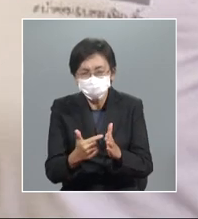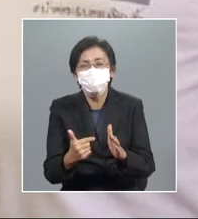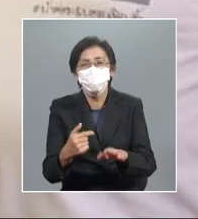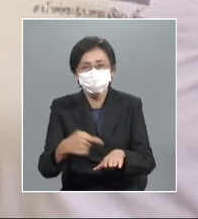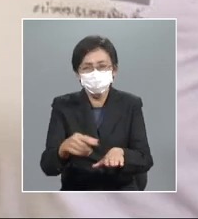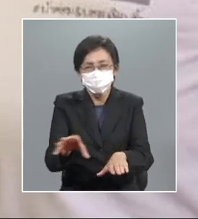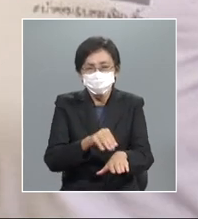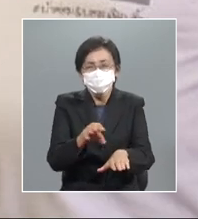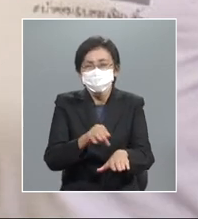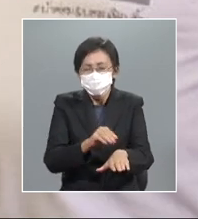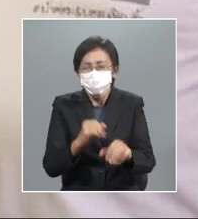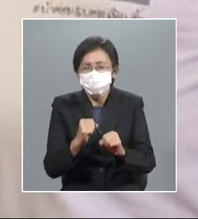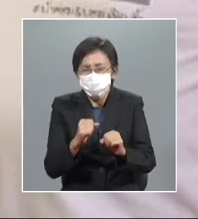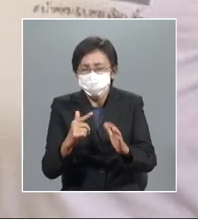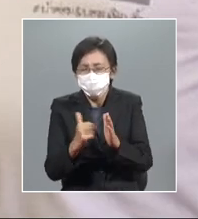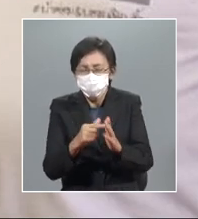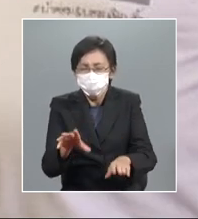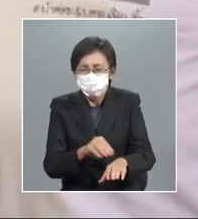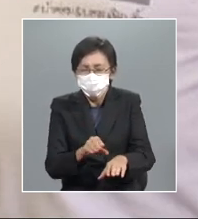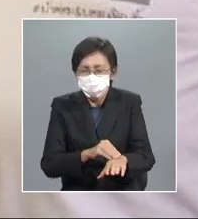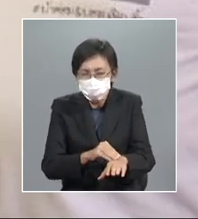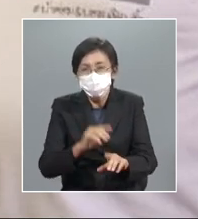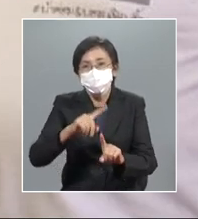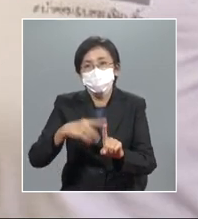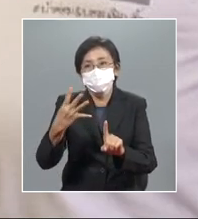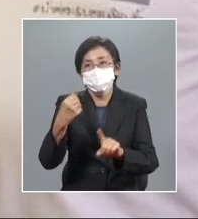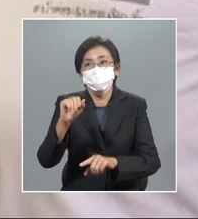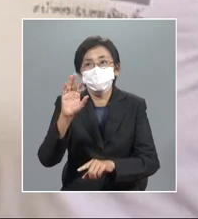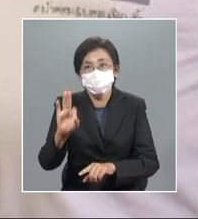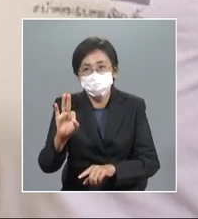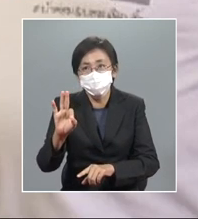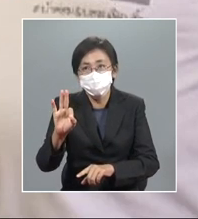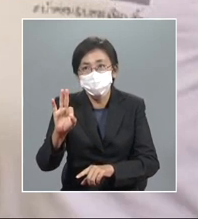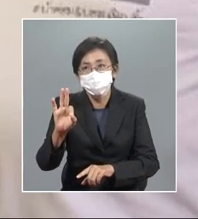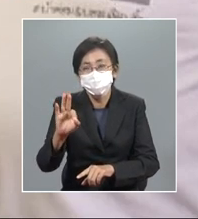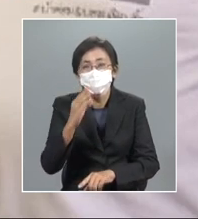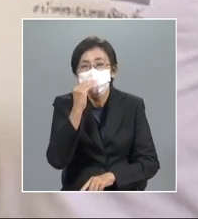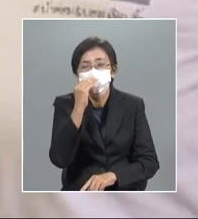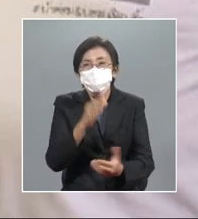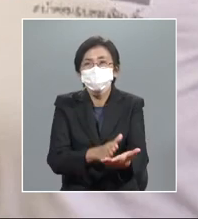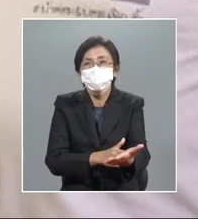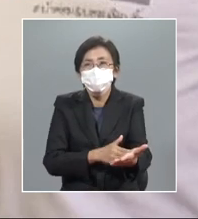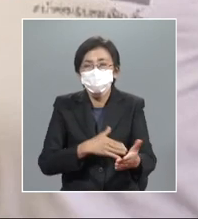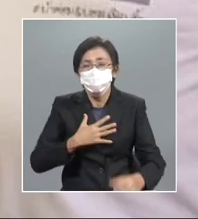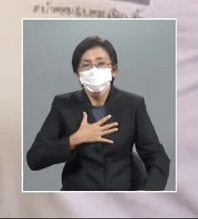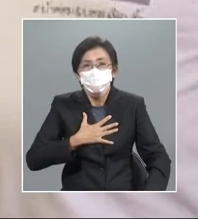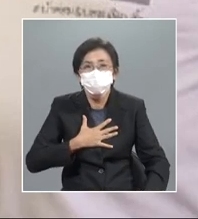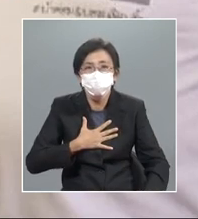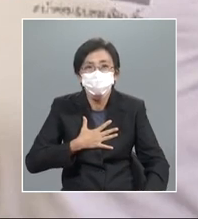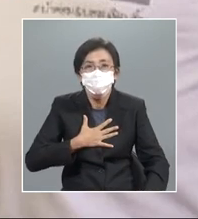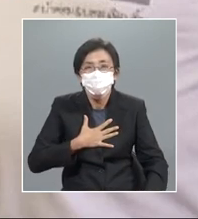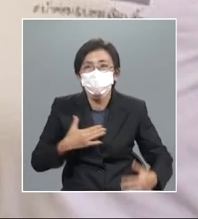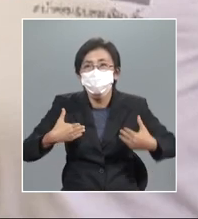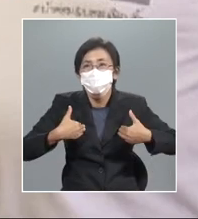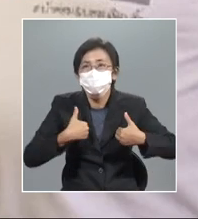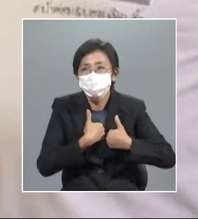สุดท้ายแล้วนะครับวันที่ 19นะค่อมเองเริ่มผู้ช้ามีอาการเหนื่อยแพทย์เองพยายาม